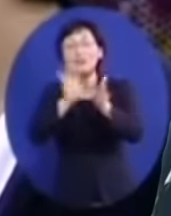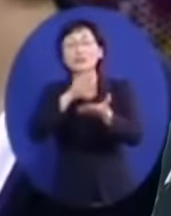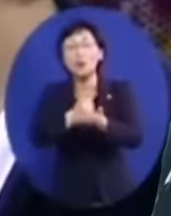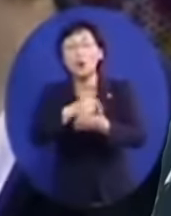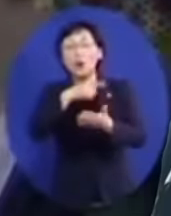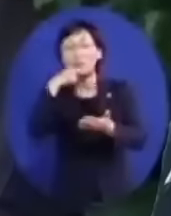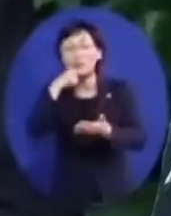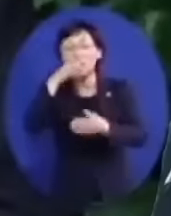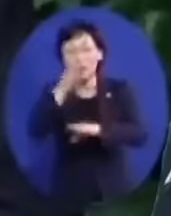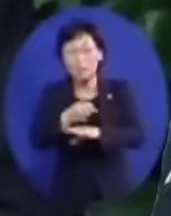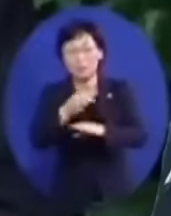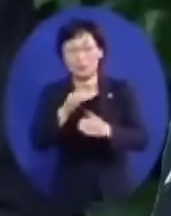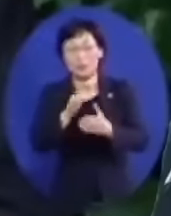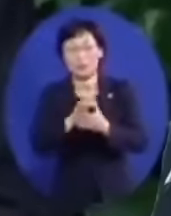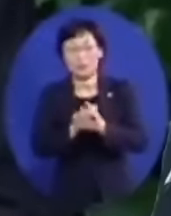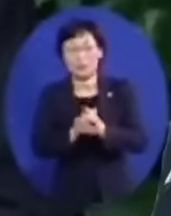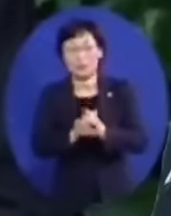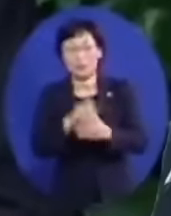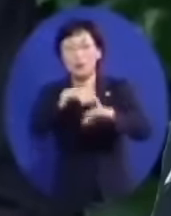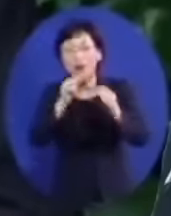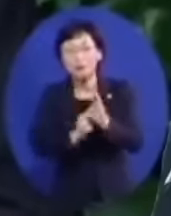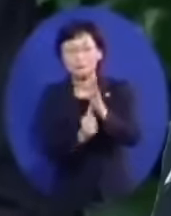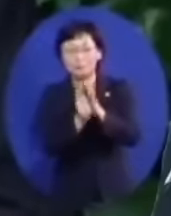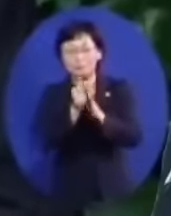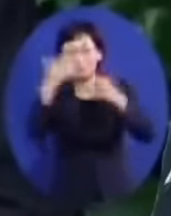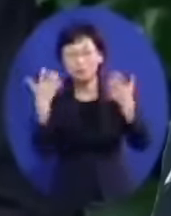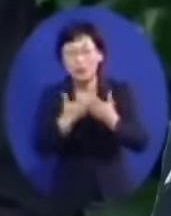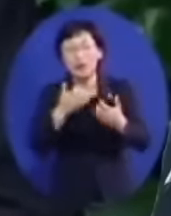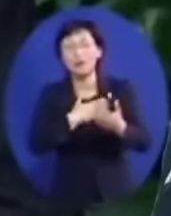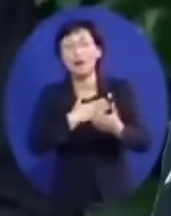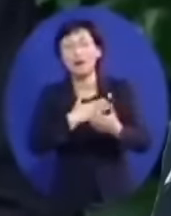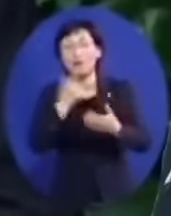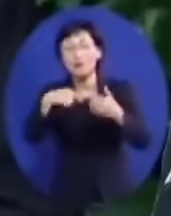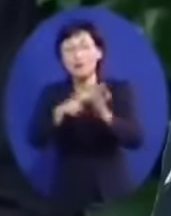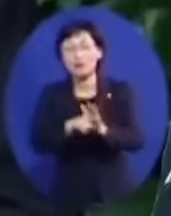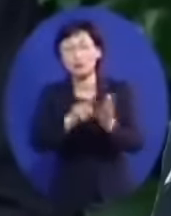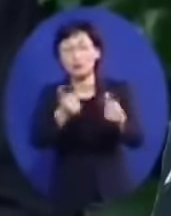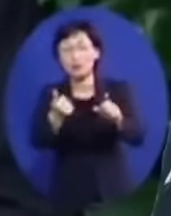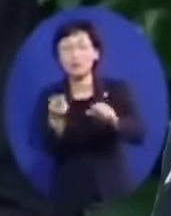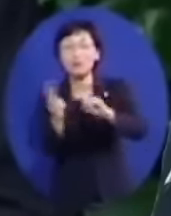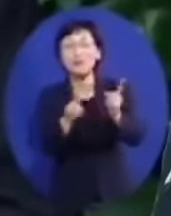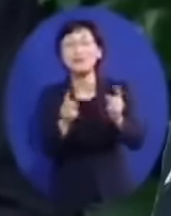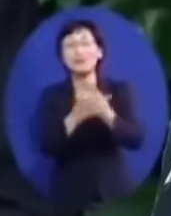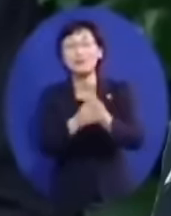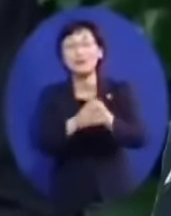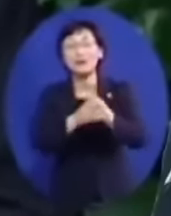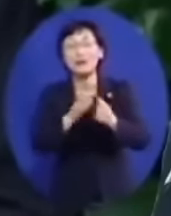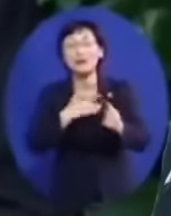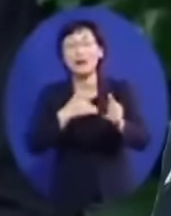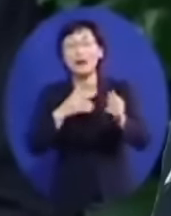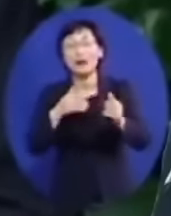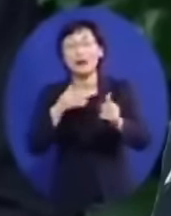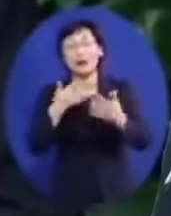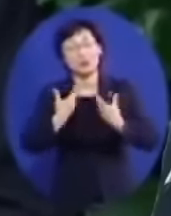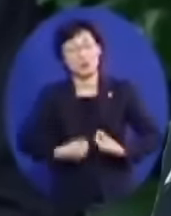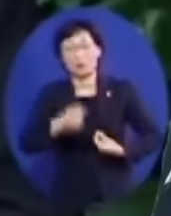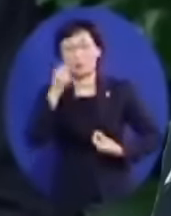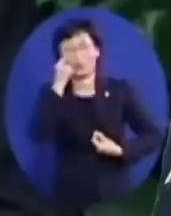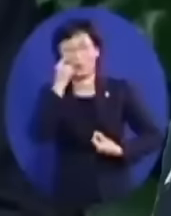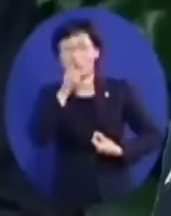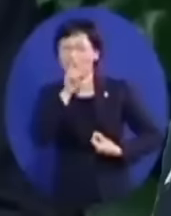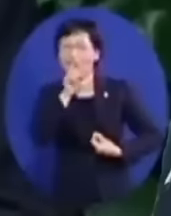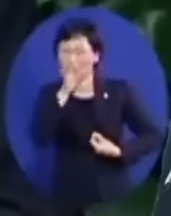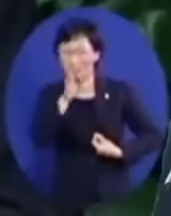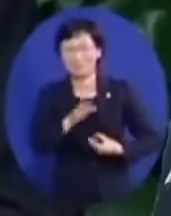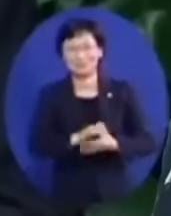피값으로 희망이 마음속에 솟아났습니다. 예수님이 날 위하여 죽었다가 부활하셨으니 내가 절망할 수가 있겠는가? 말도 안